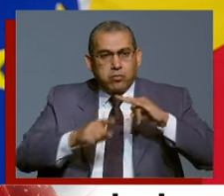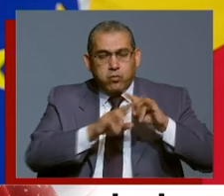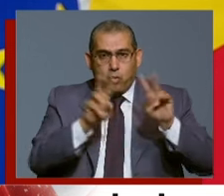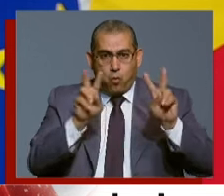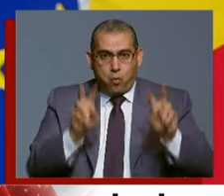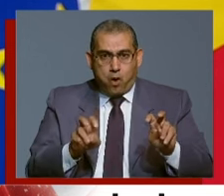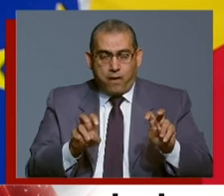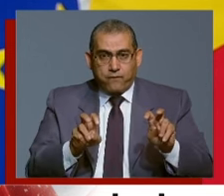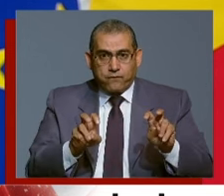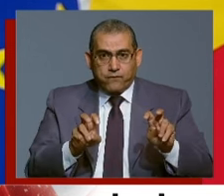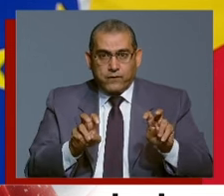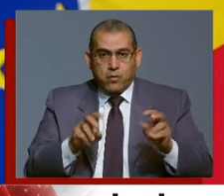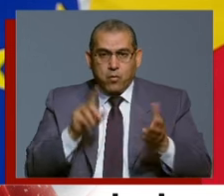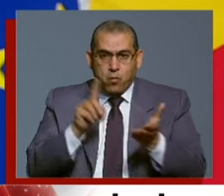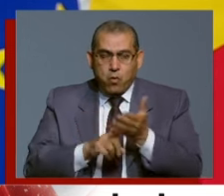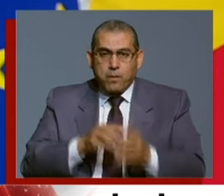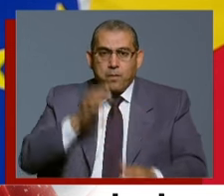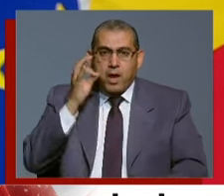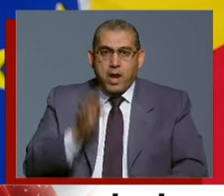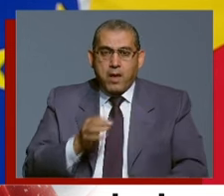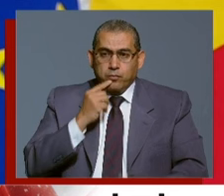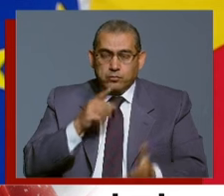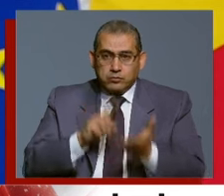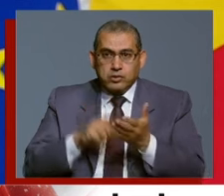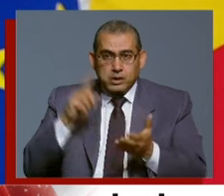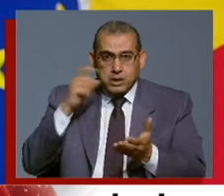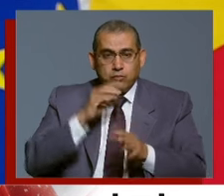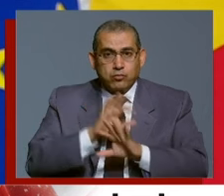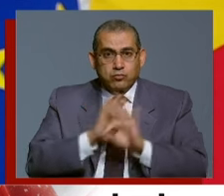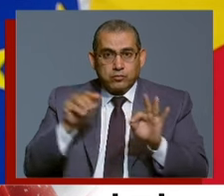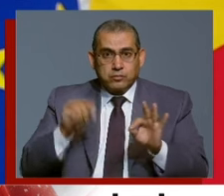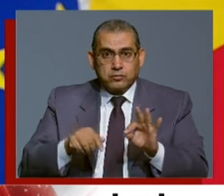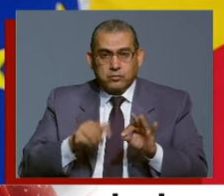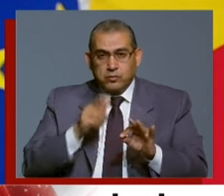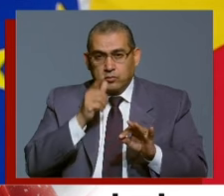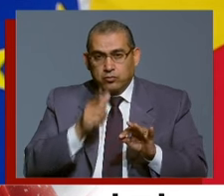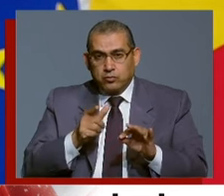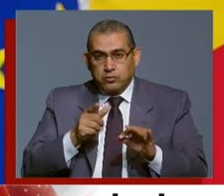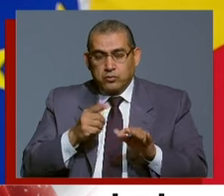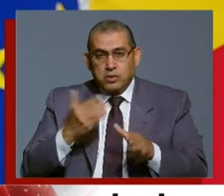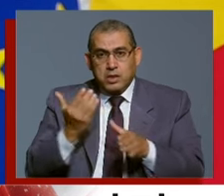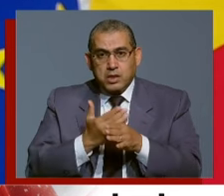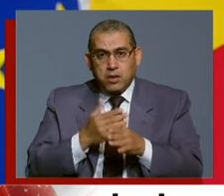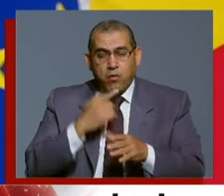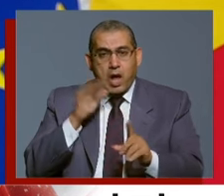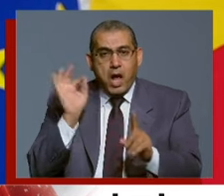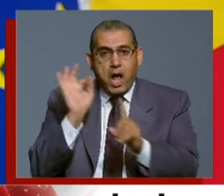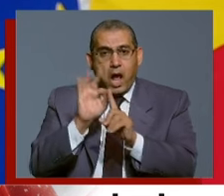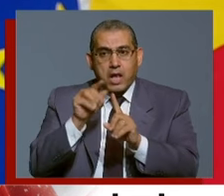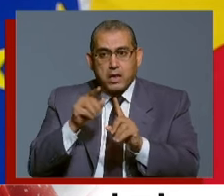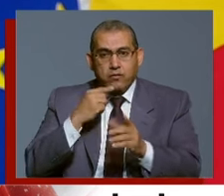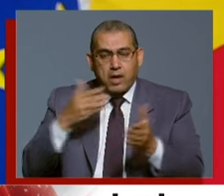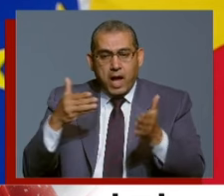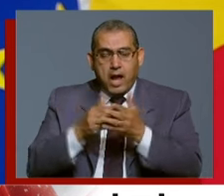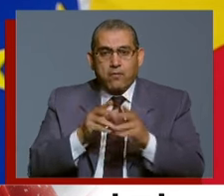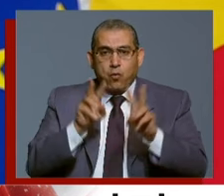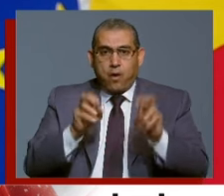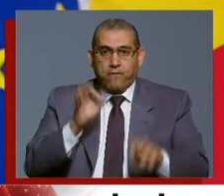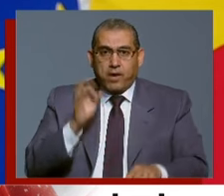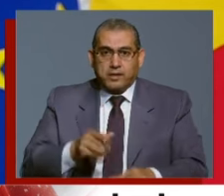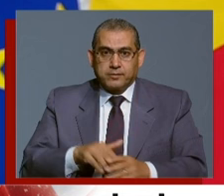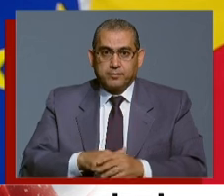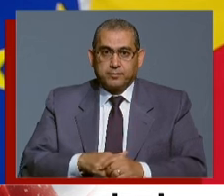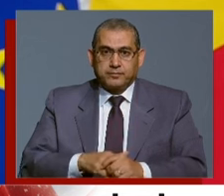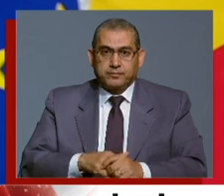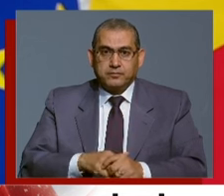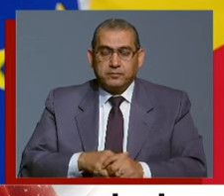المؤقت أمر مستحسن، ولكن وقف إطلاق النار دائم هو الهدف النهائي.